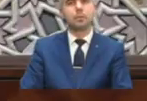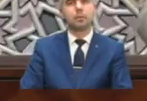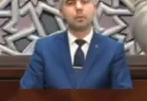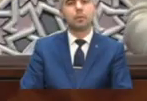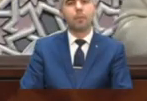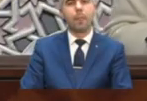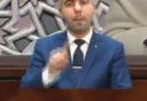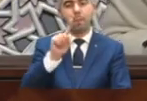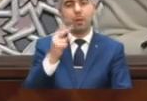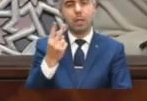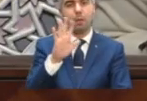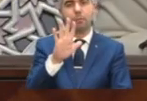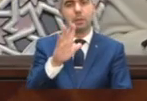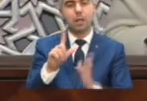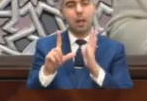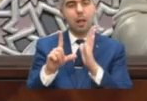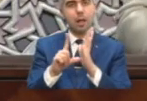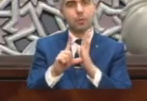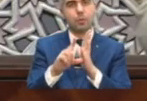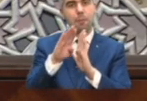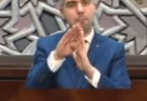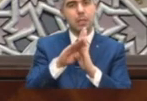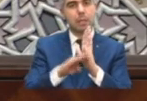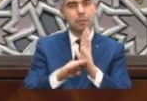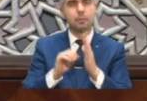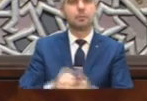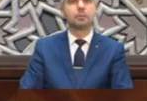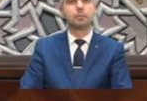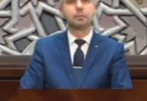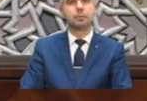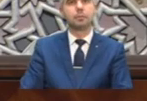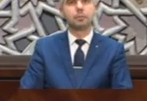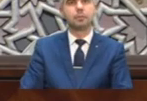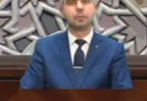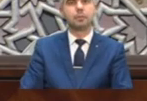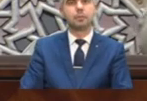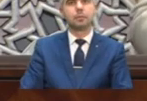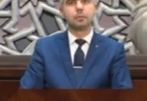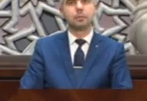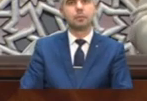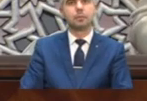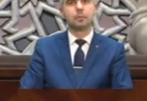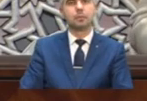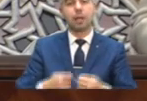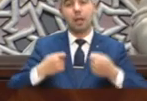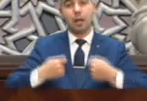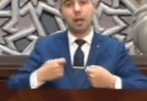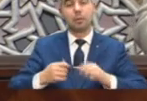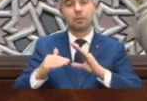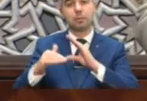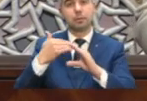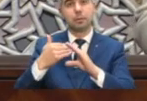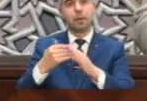المادة 152 من النظام الداخلي لمجلسنا الموقر، مع العلم أن الرئاسة توصلت